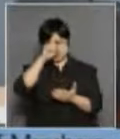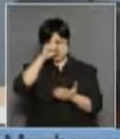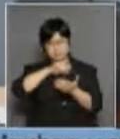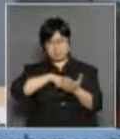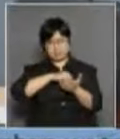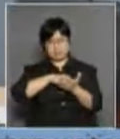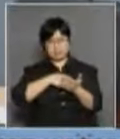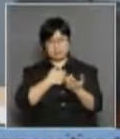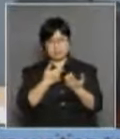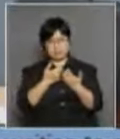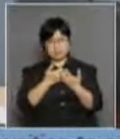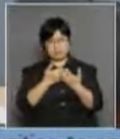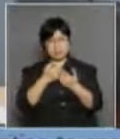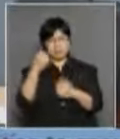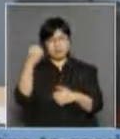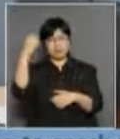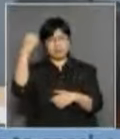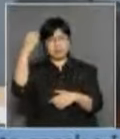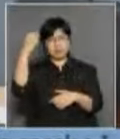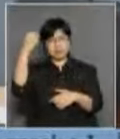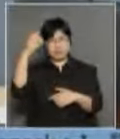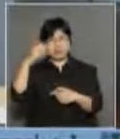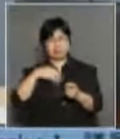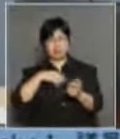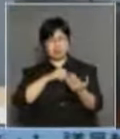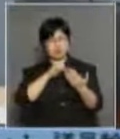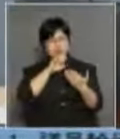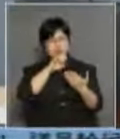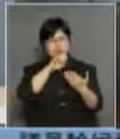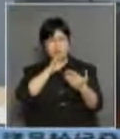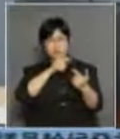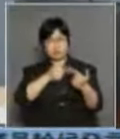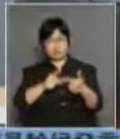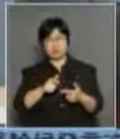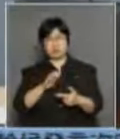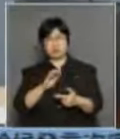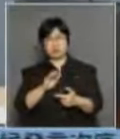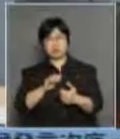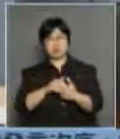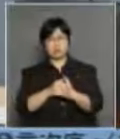時器響起，如果唔係仲要讀多幾段。主席，